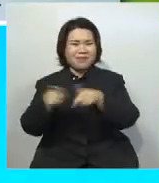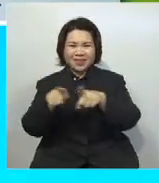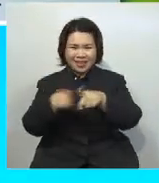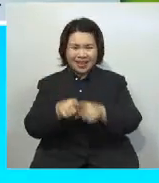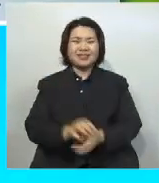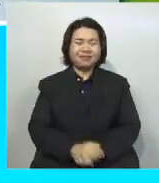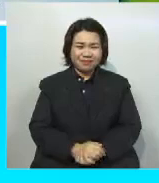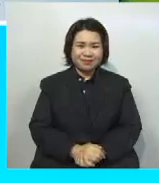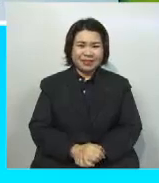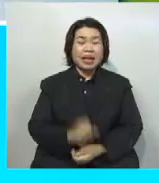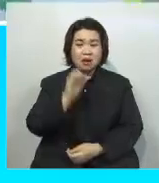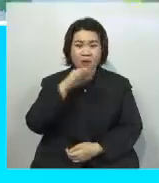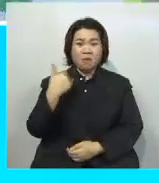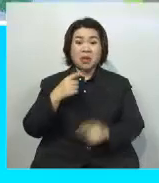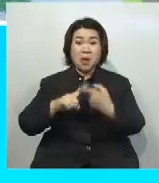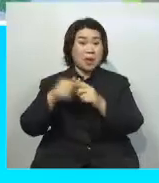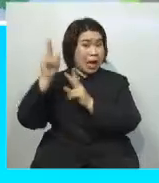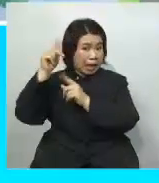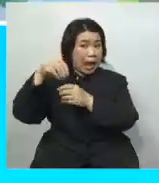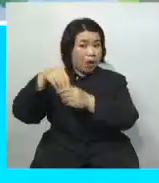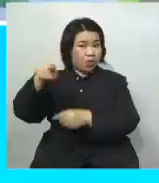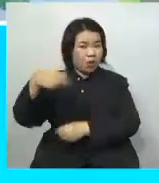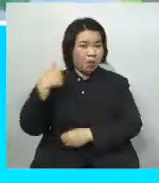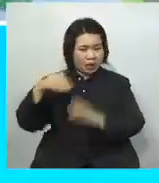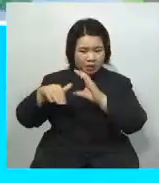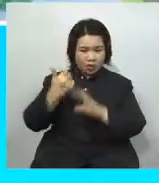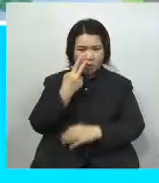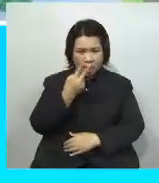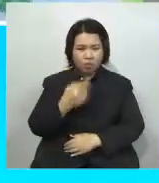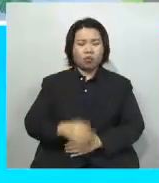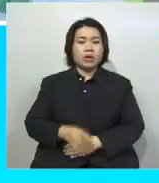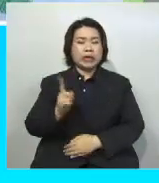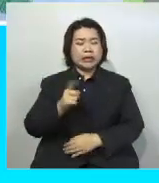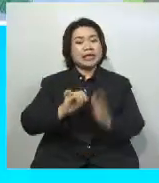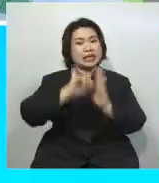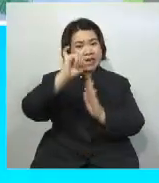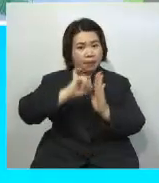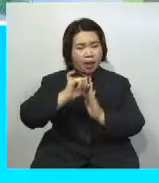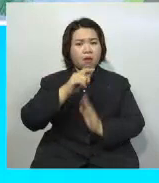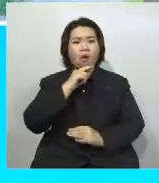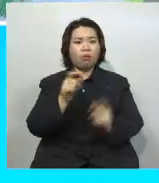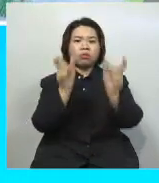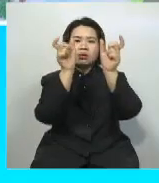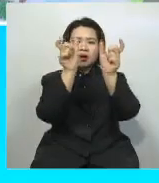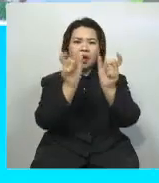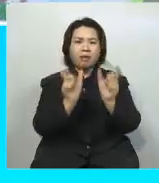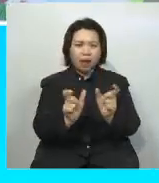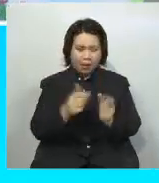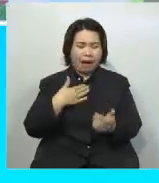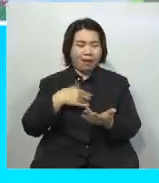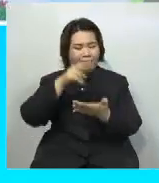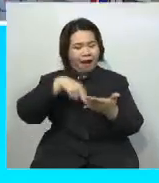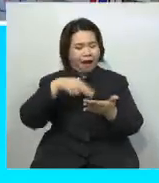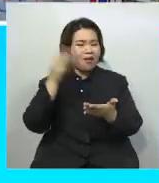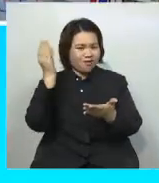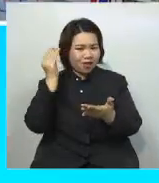ไม่ได ้นี่แล้วมีเพื่อนเพื่อนที่เป็นนักข่าวที่ทำเนียบเขาส่งมามีน้องเนี่ยที่อยู่ที่จังหวัดเชียงใหม ่ คือแต่งมาเป็นกลอนเลยนะดิฉันอ่าน